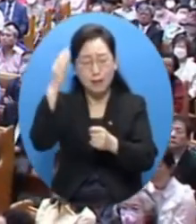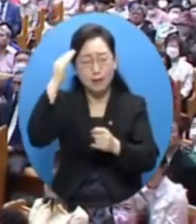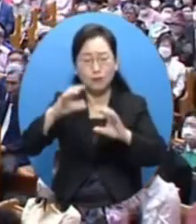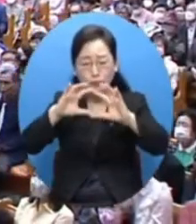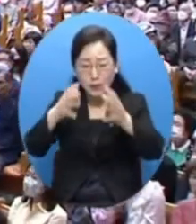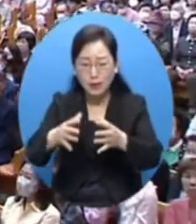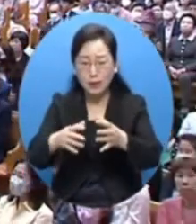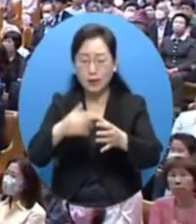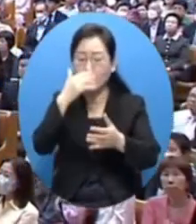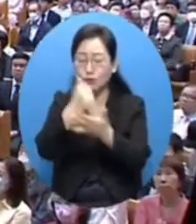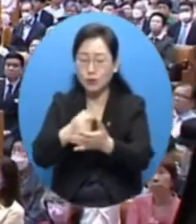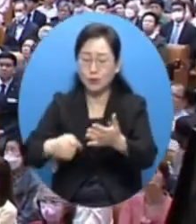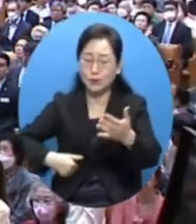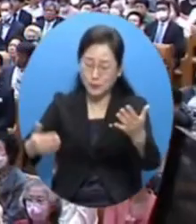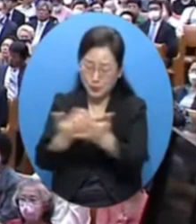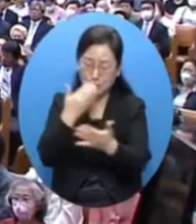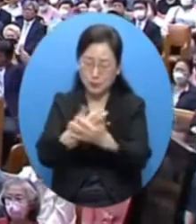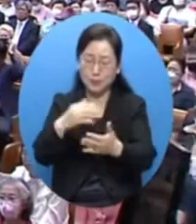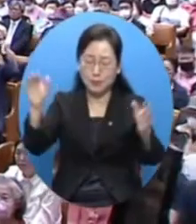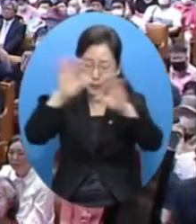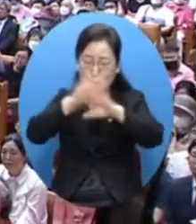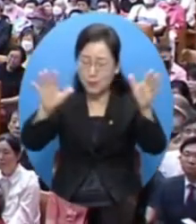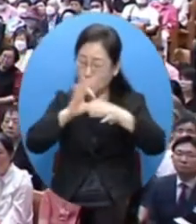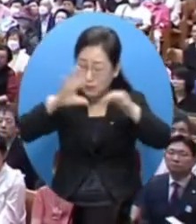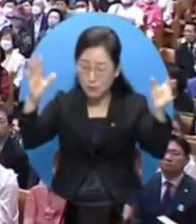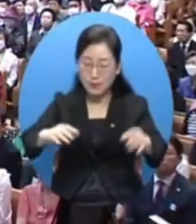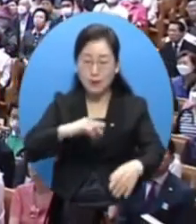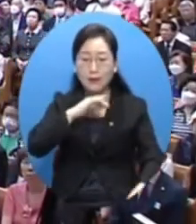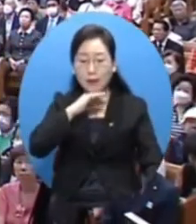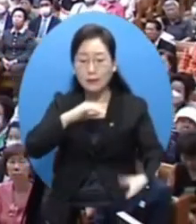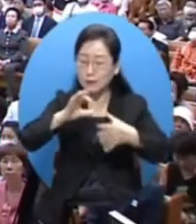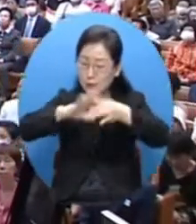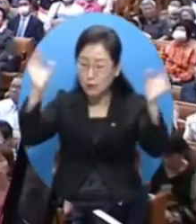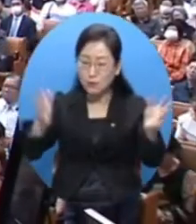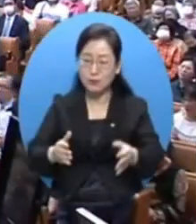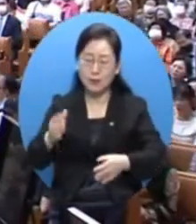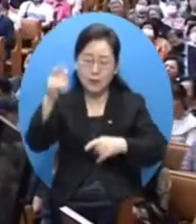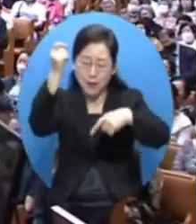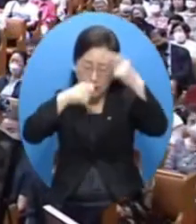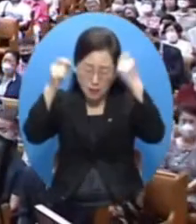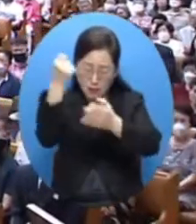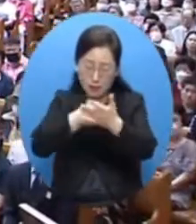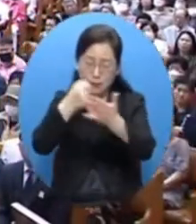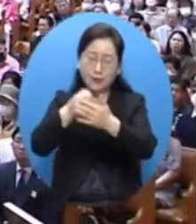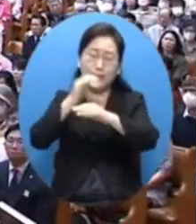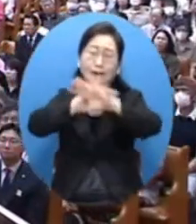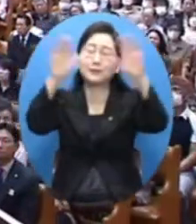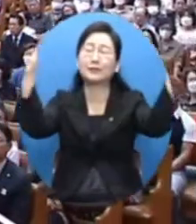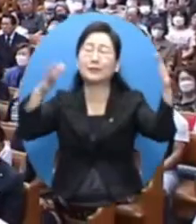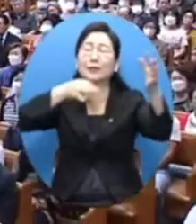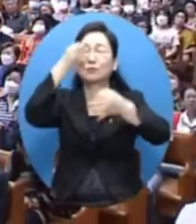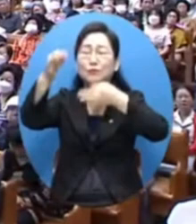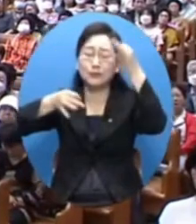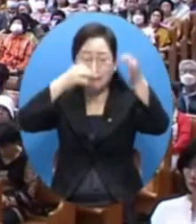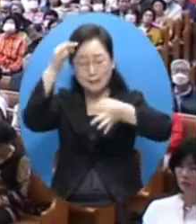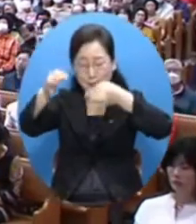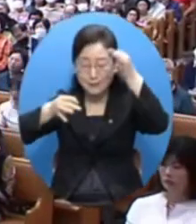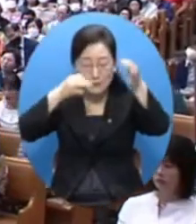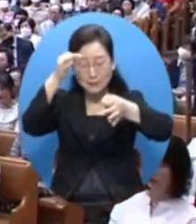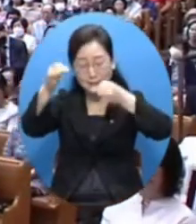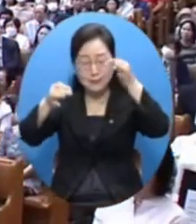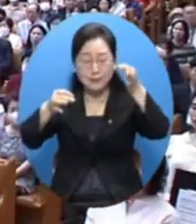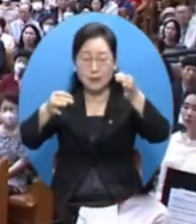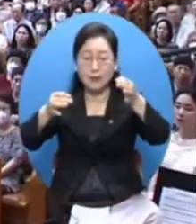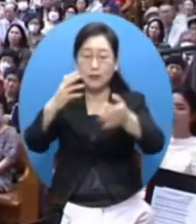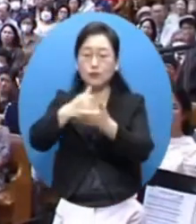낙가밤 가리지 않고 어린아이로부터 고령의 교계 지도자까지 통곡하며 하늘을 향하여 부르짖어